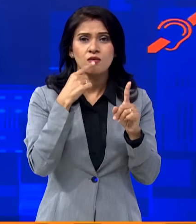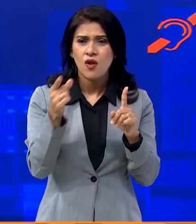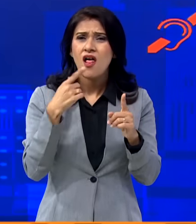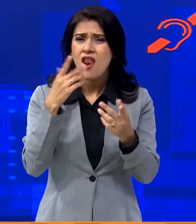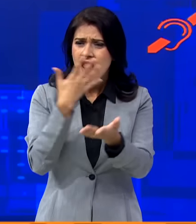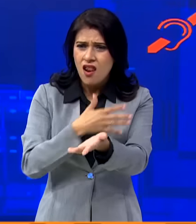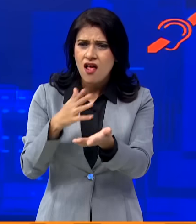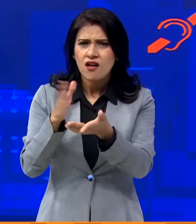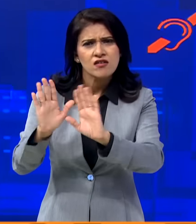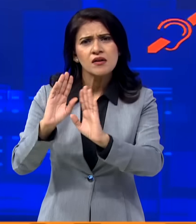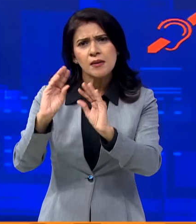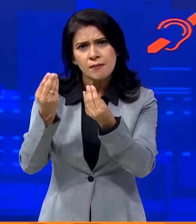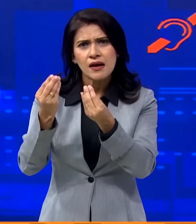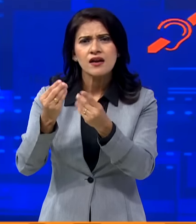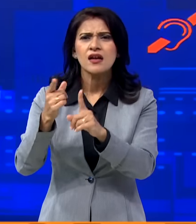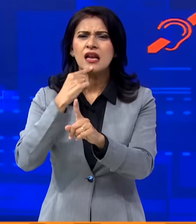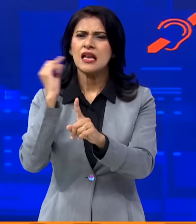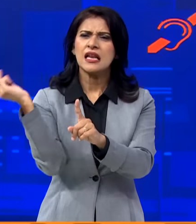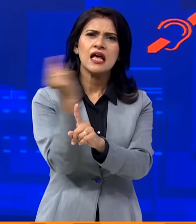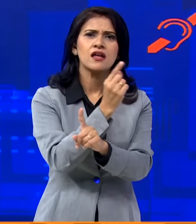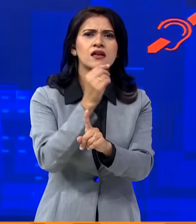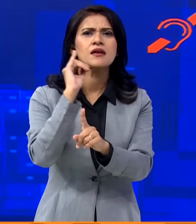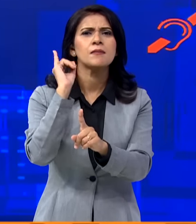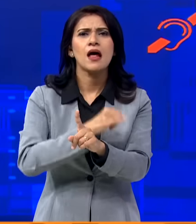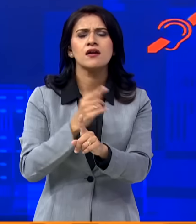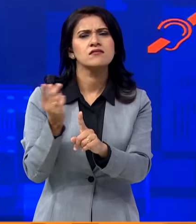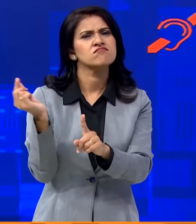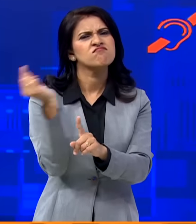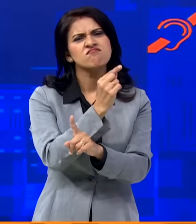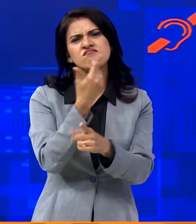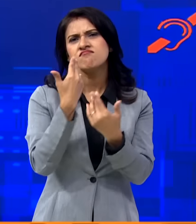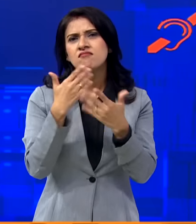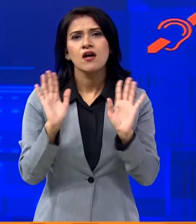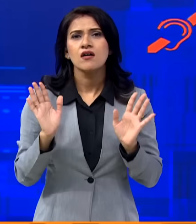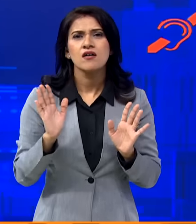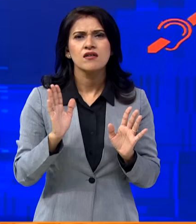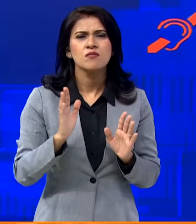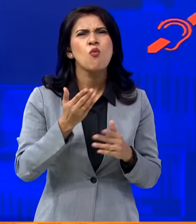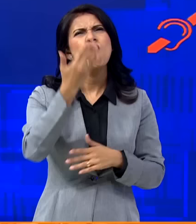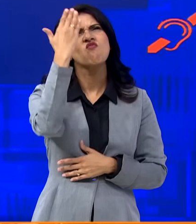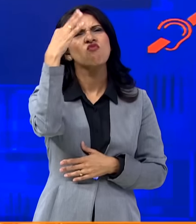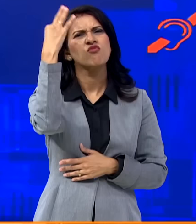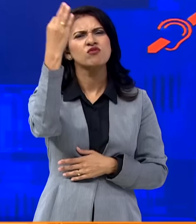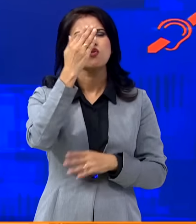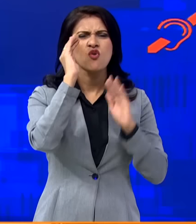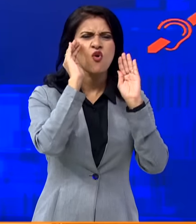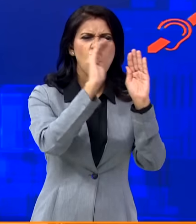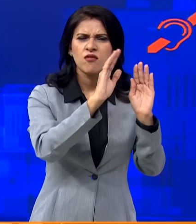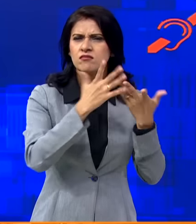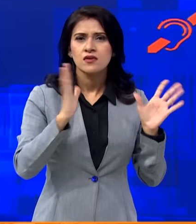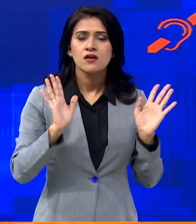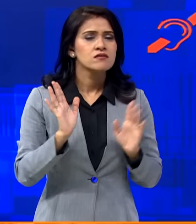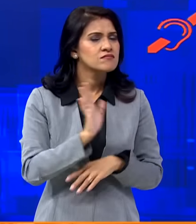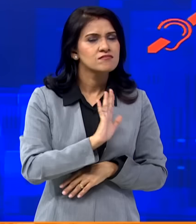लवान हो गए हैं आप इन्हें बददुआ दे दो तो पैगंबर ने कहा कि मैं किसी को बददुआ देने के लिए नहीं आया मैं उनको भी दुआ